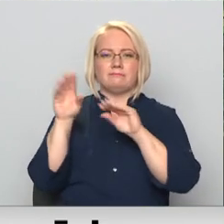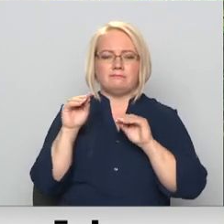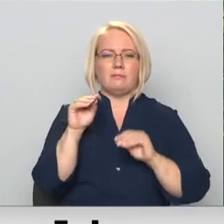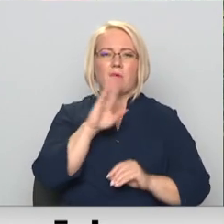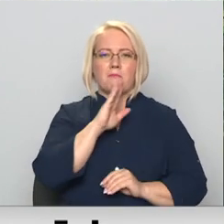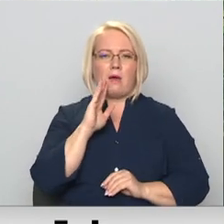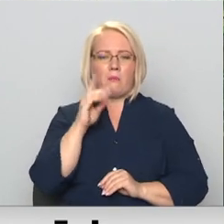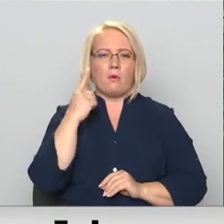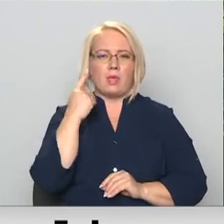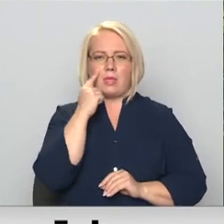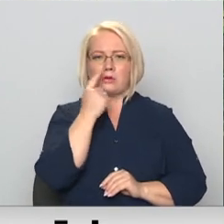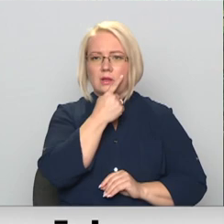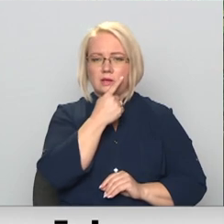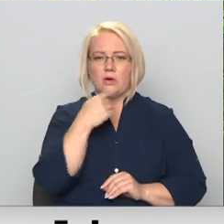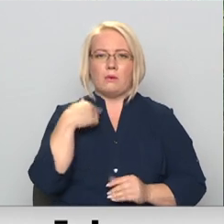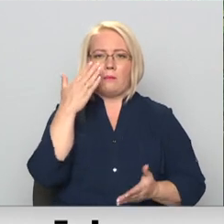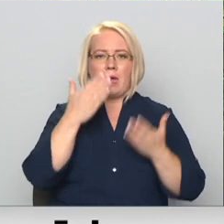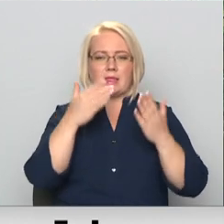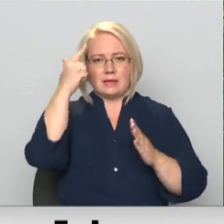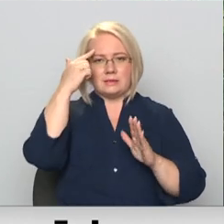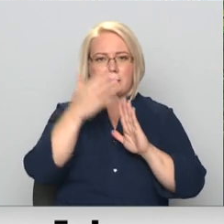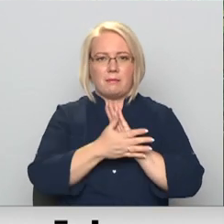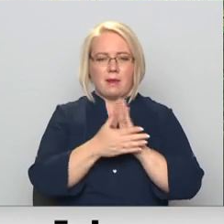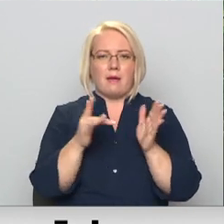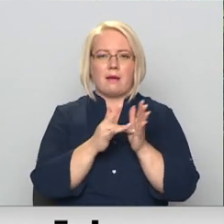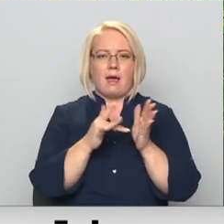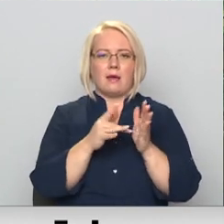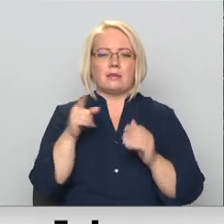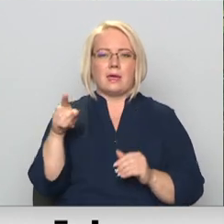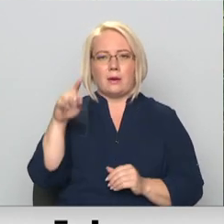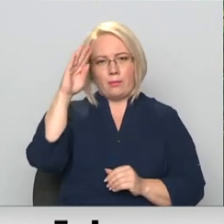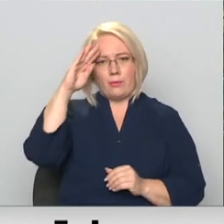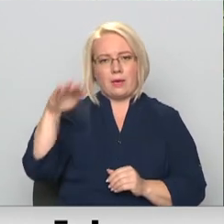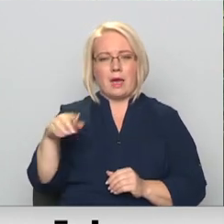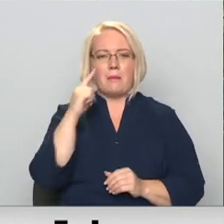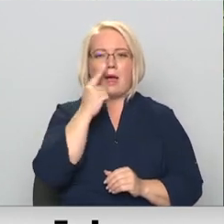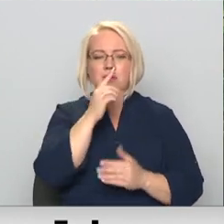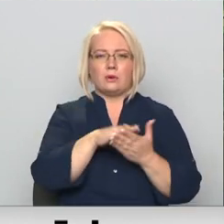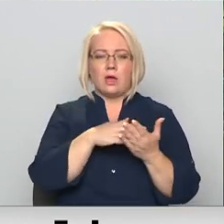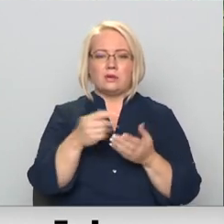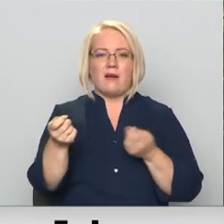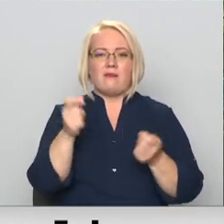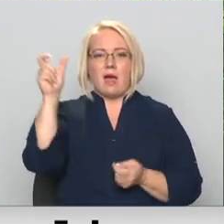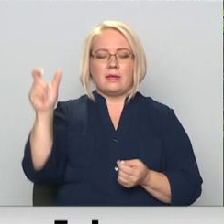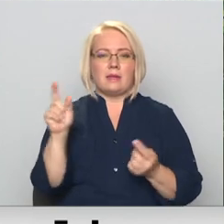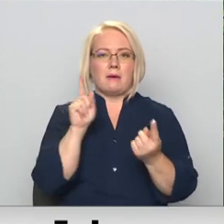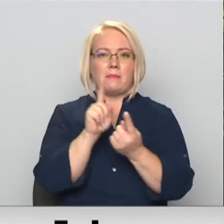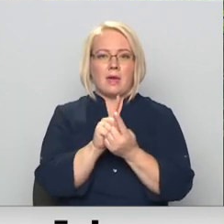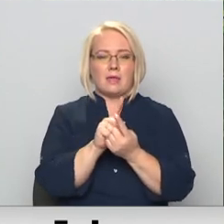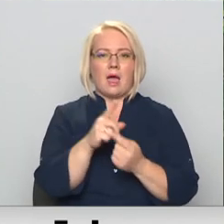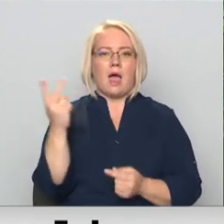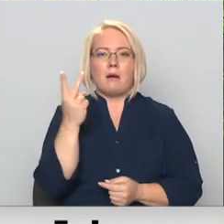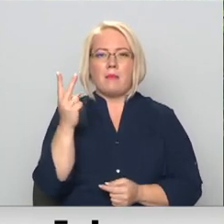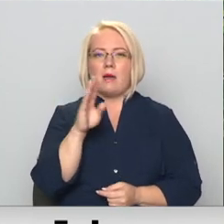krāsu. Un mēs mēģinājām saprast, kāda ir Parkeram acu krāsa. Un tagad tā vadītāja tā pienāk, un viņa skatās mums abām